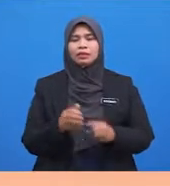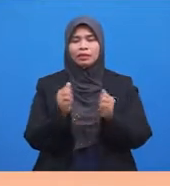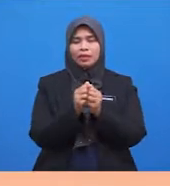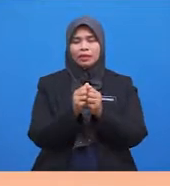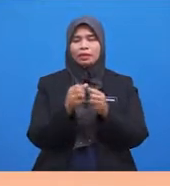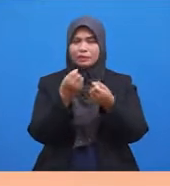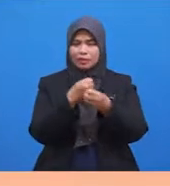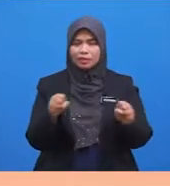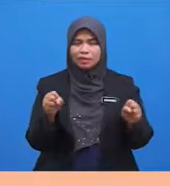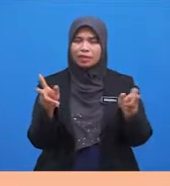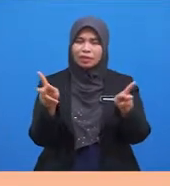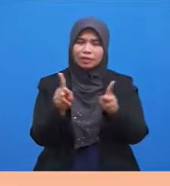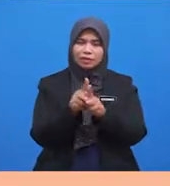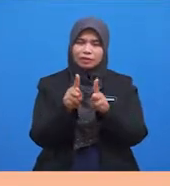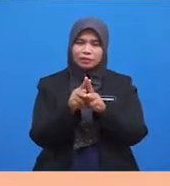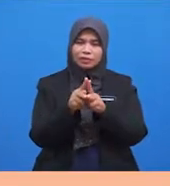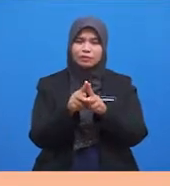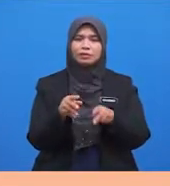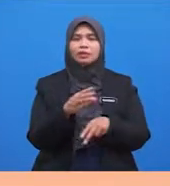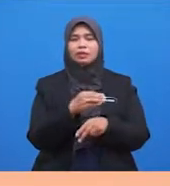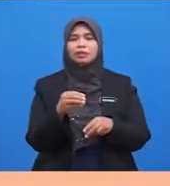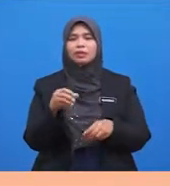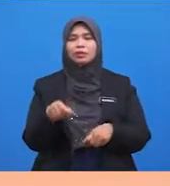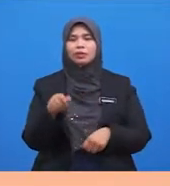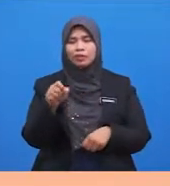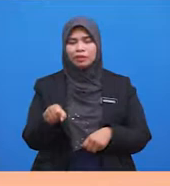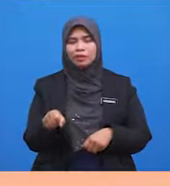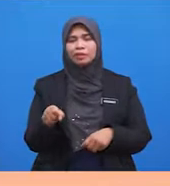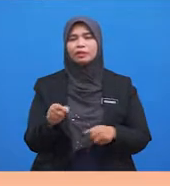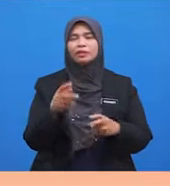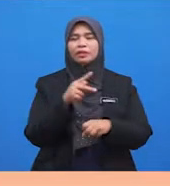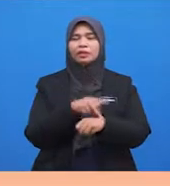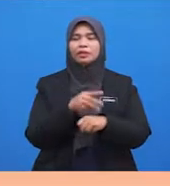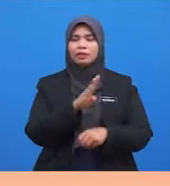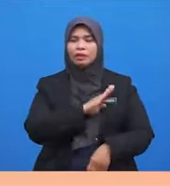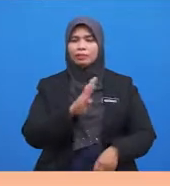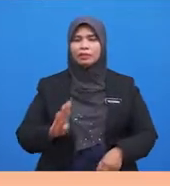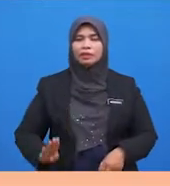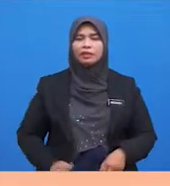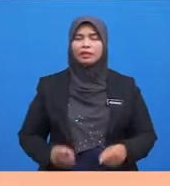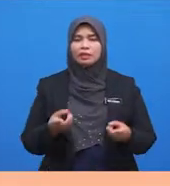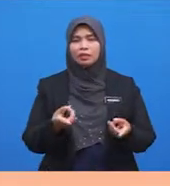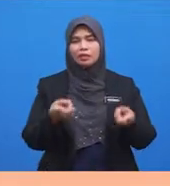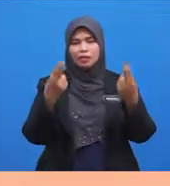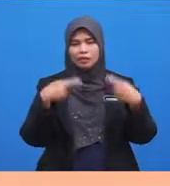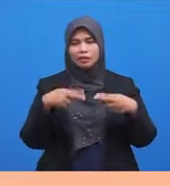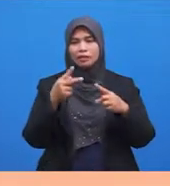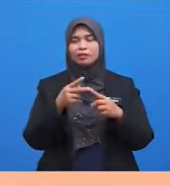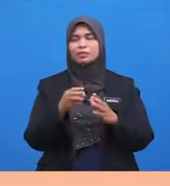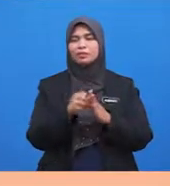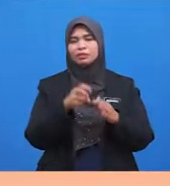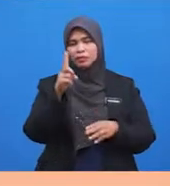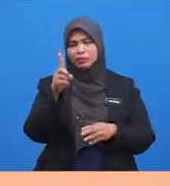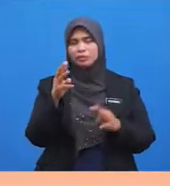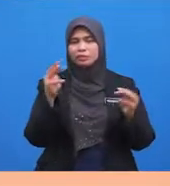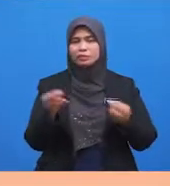dengan menyediakan kasut dan tongkat ketika baginda hadir ke sesuatu majlis.